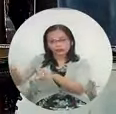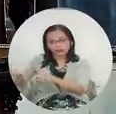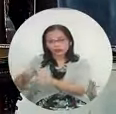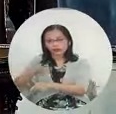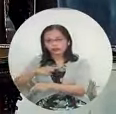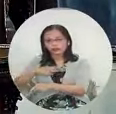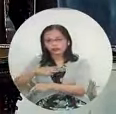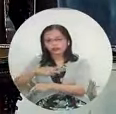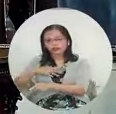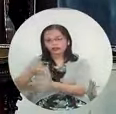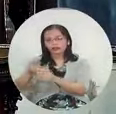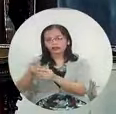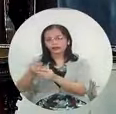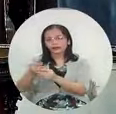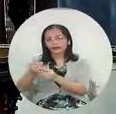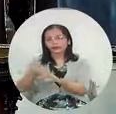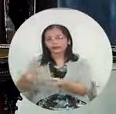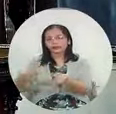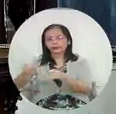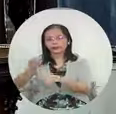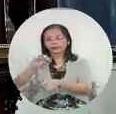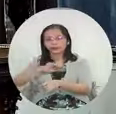Dito lang mo puyo sa cementerio, kayo ay problema dito.